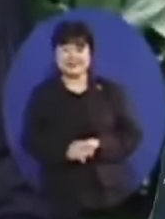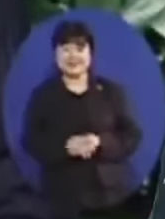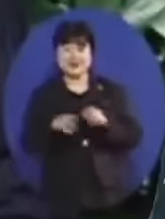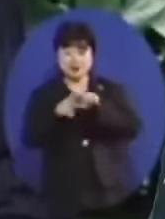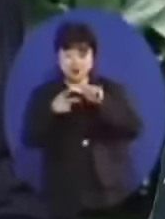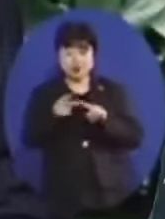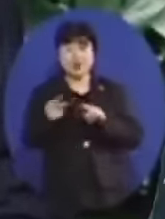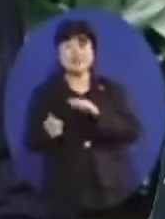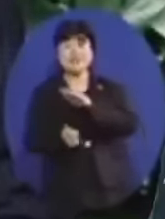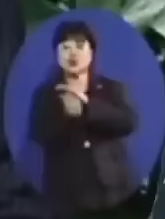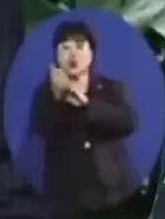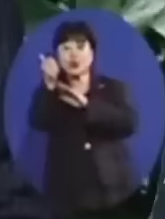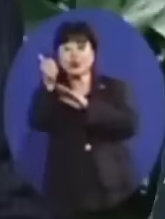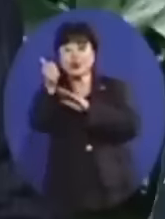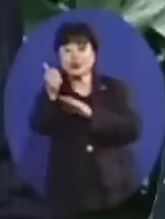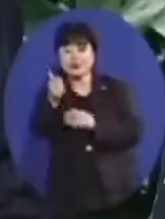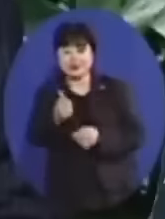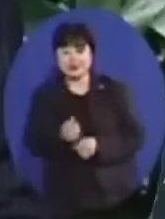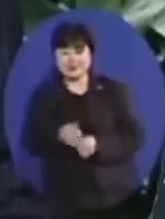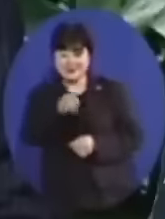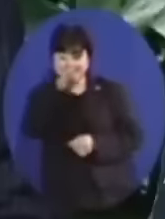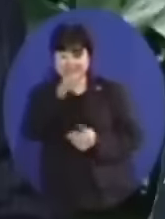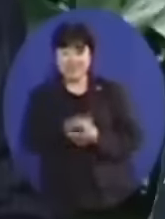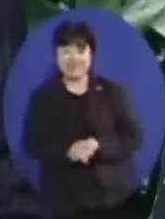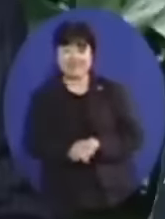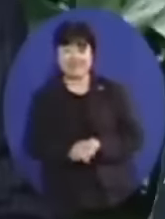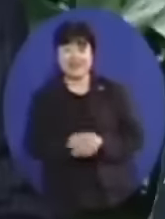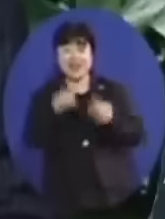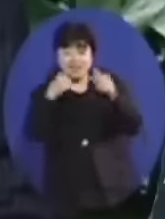가지 소원을 품고 살아온 것입니다.